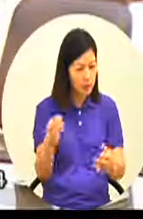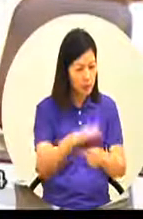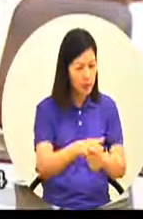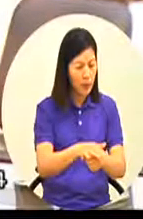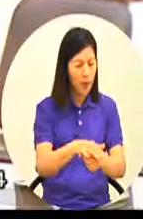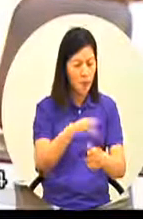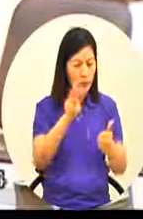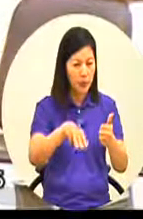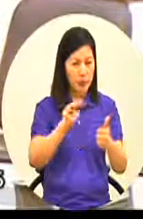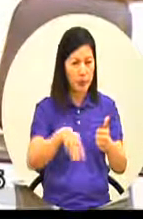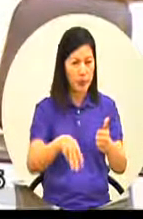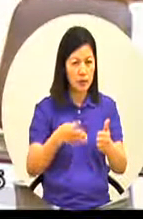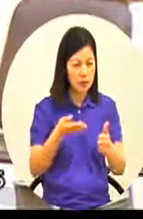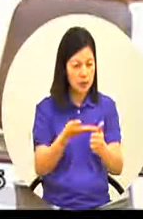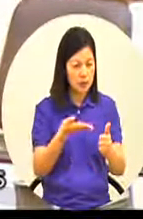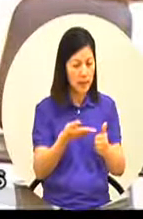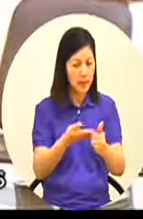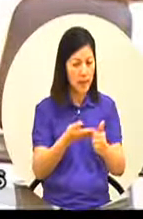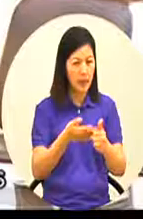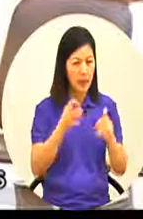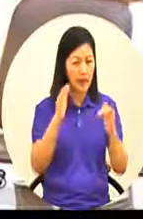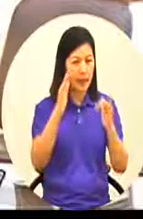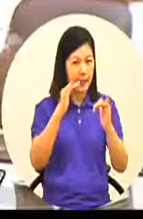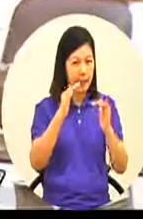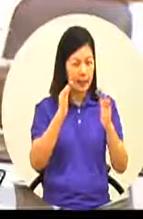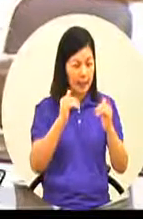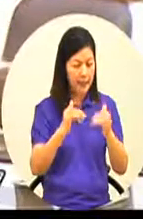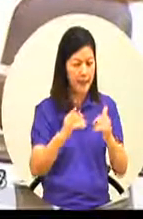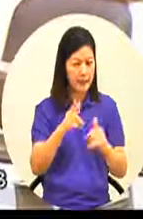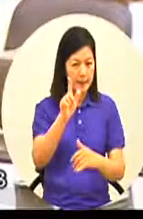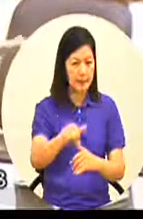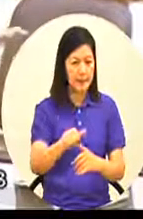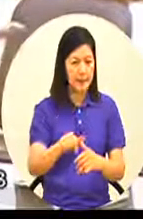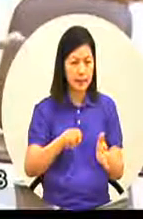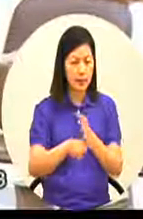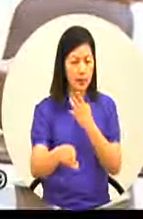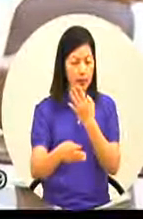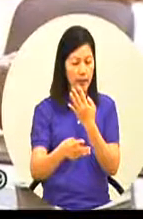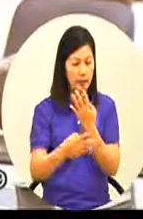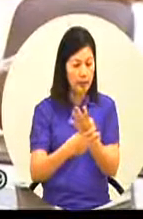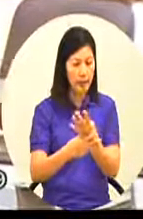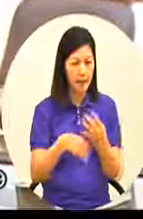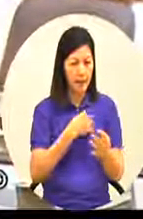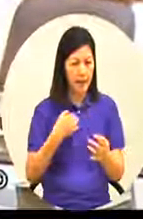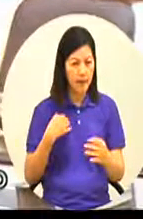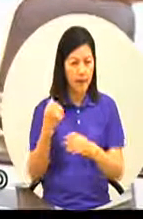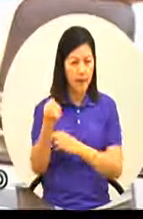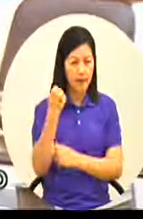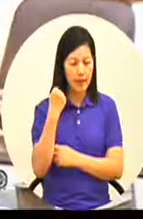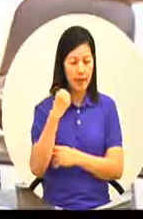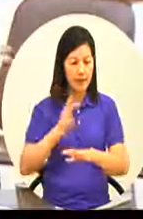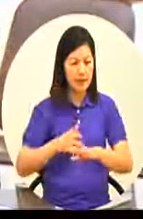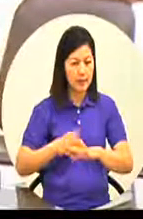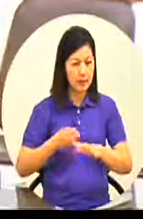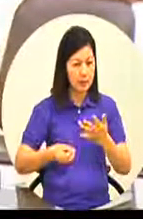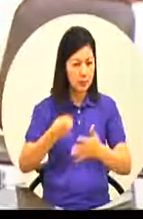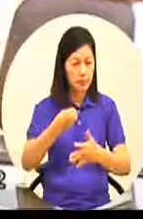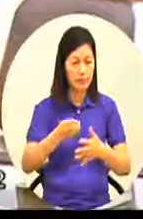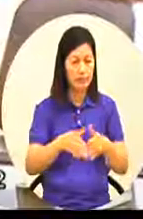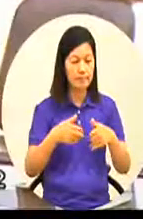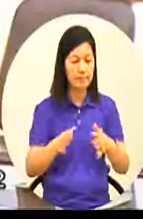我们这些理师能够可以有一个专业的能力跟技术、这